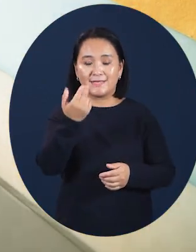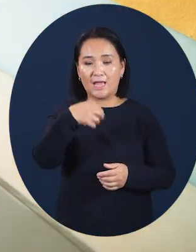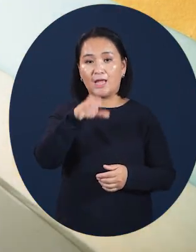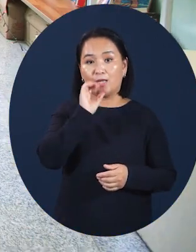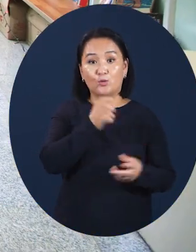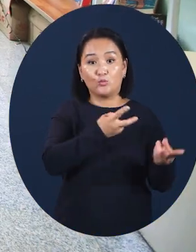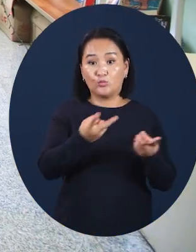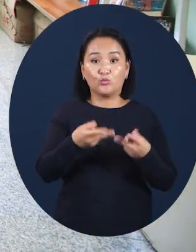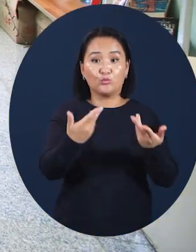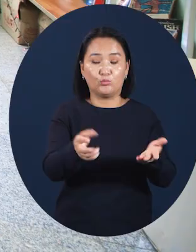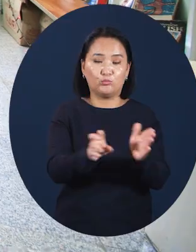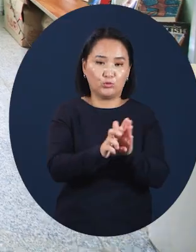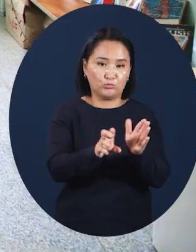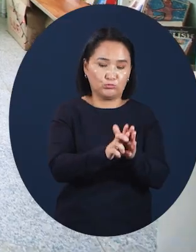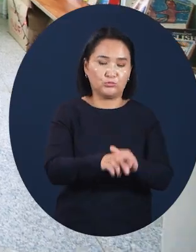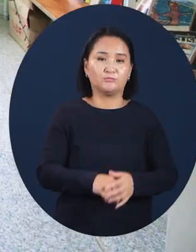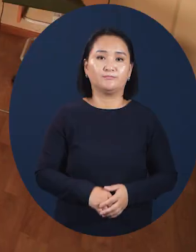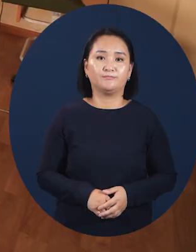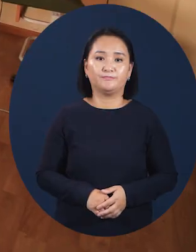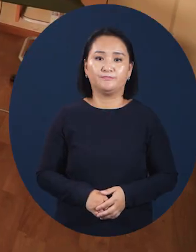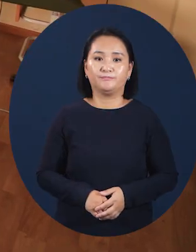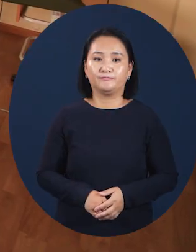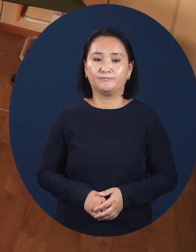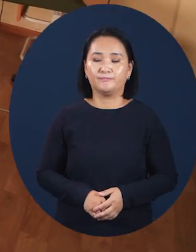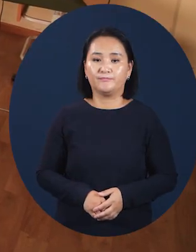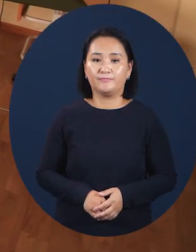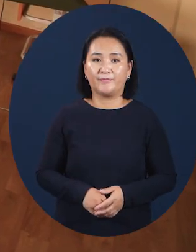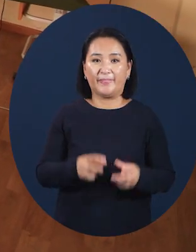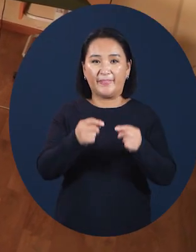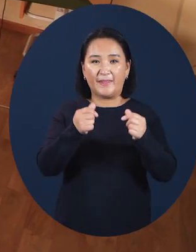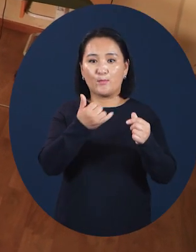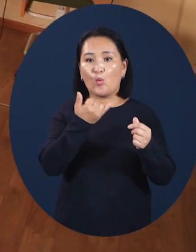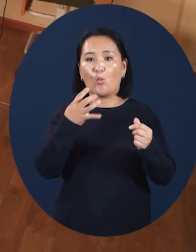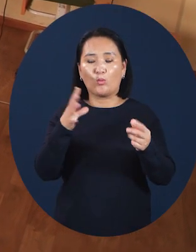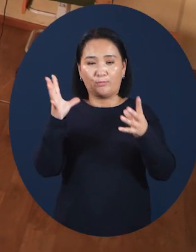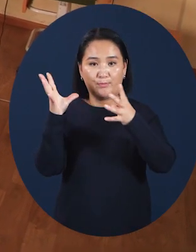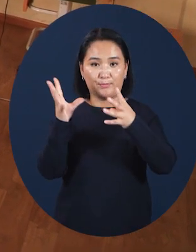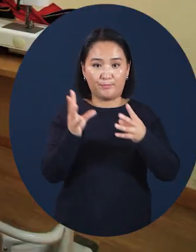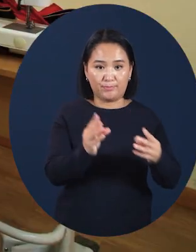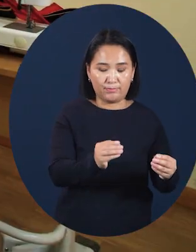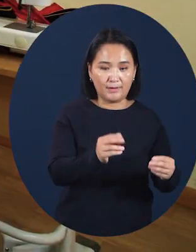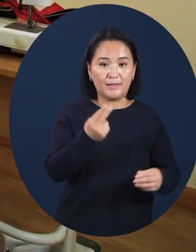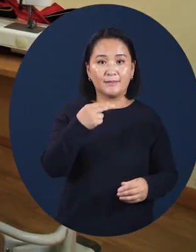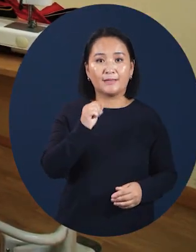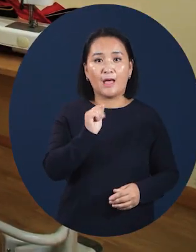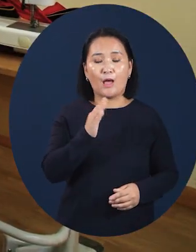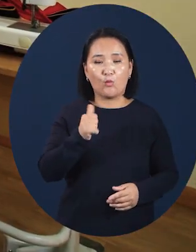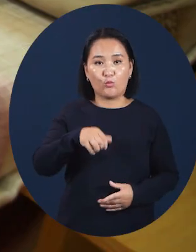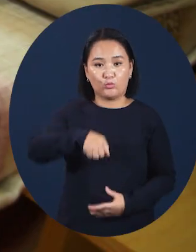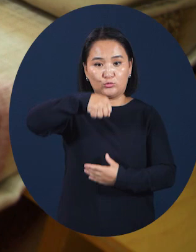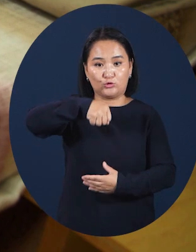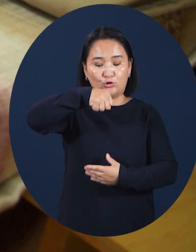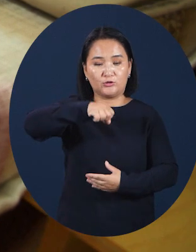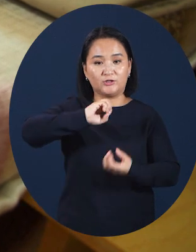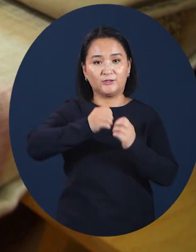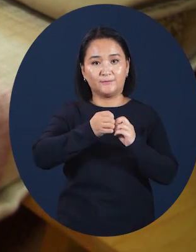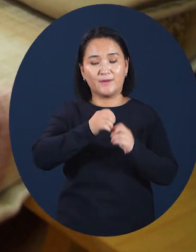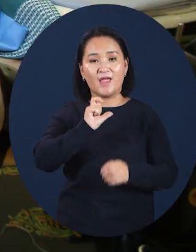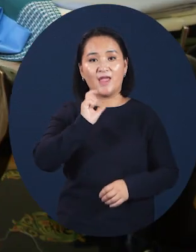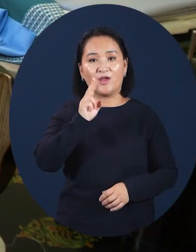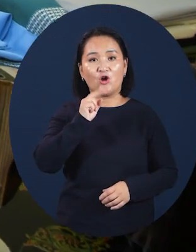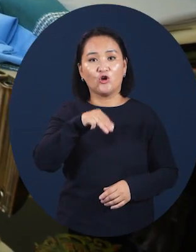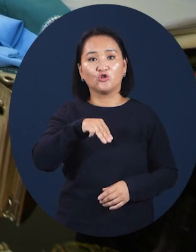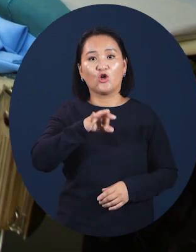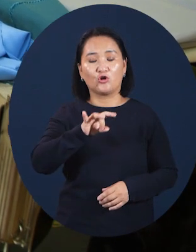боломжийг бий болгосон төсөл юм. Гэлгар уутны хэрэглээг бууруулж даавуун тор үйлдвэрлэх эко тор